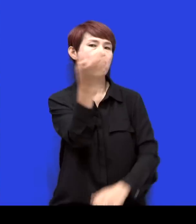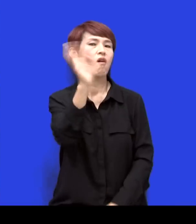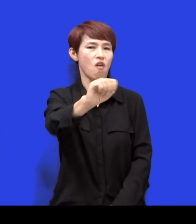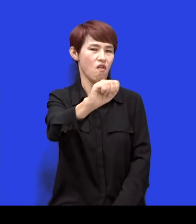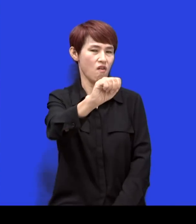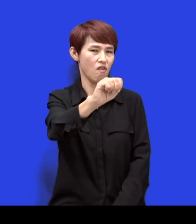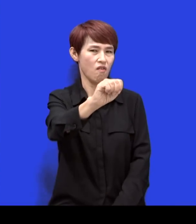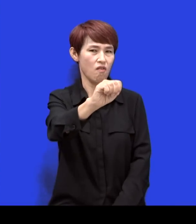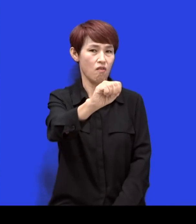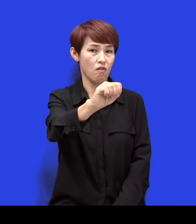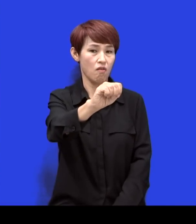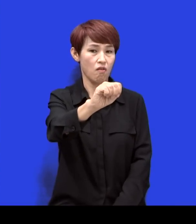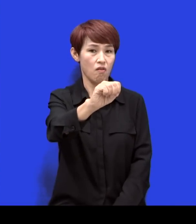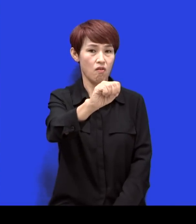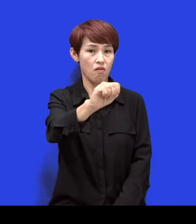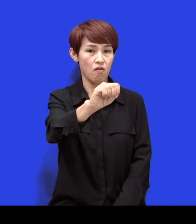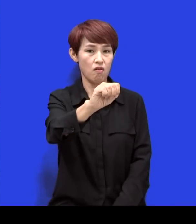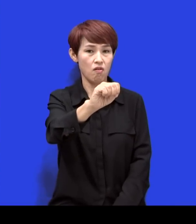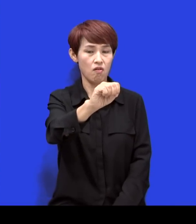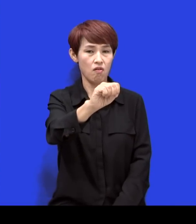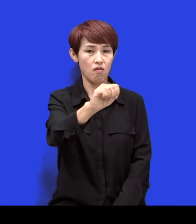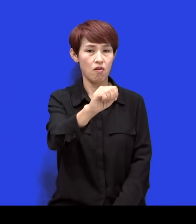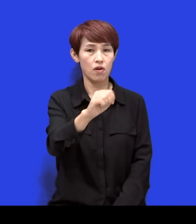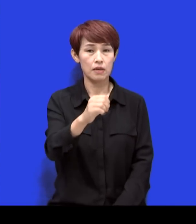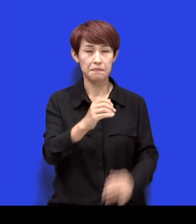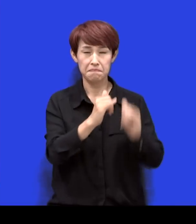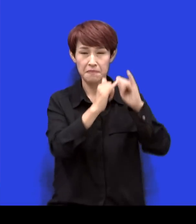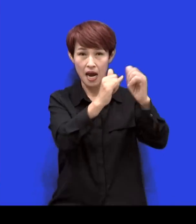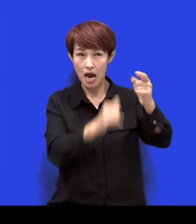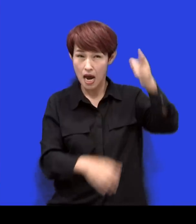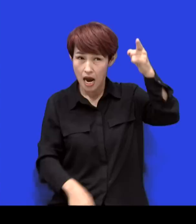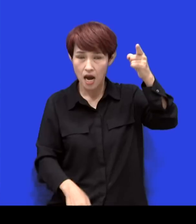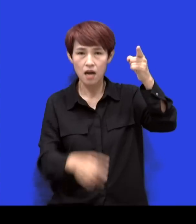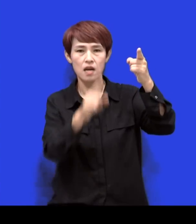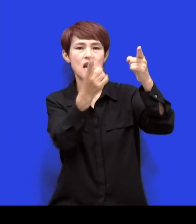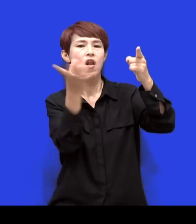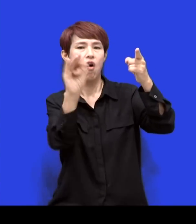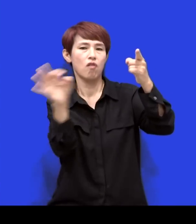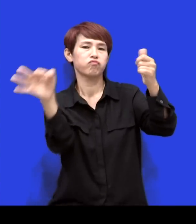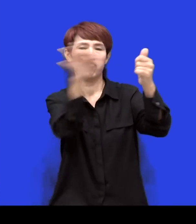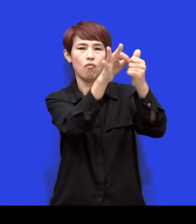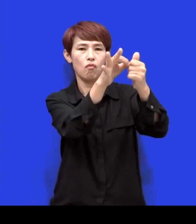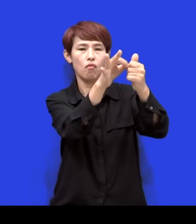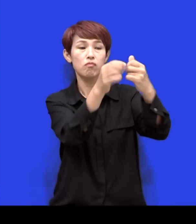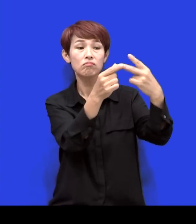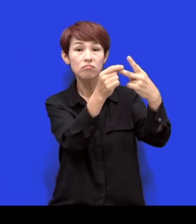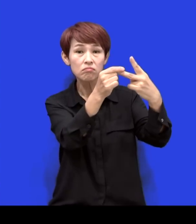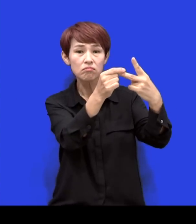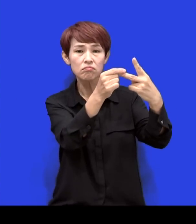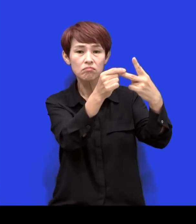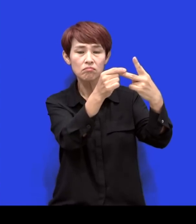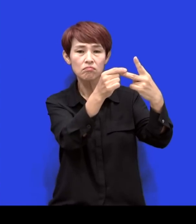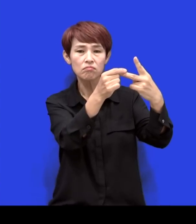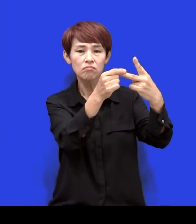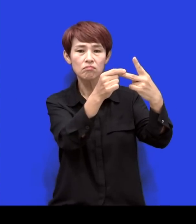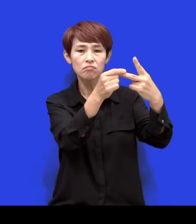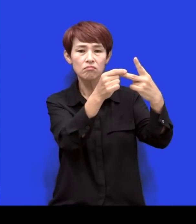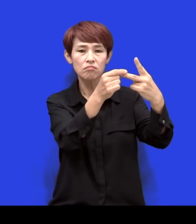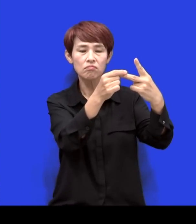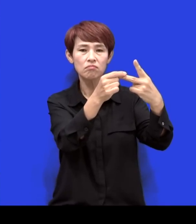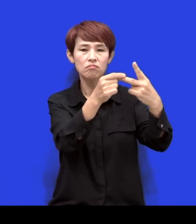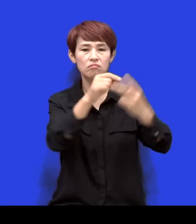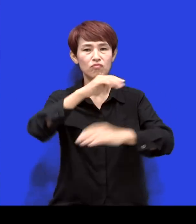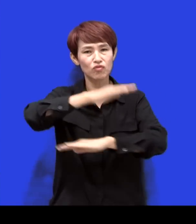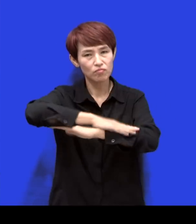상금이. 1억 외에 없어요, 그냥? 네, 대상 너무 한 편이 갭이 1억이고 우수상은 뭐 줘요? 예, 우수상 5편은 이제 출간의 기회